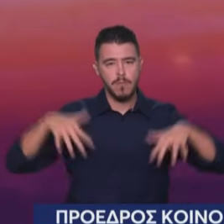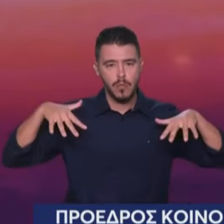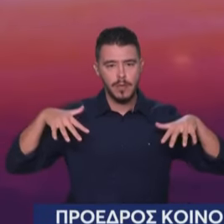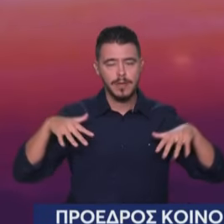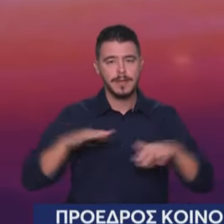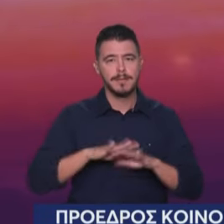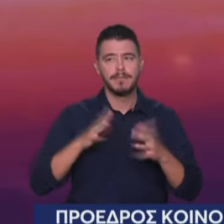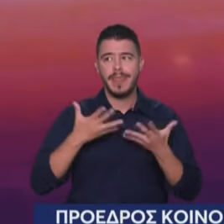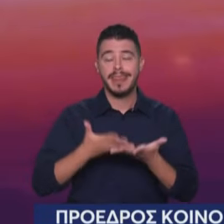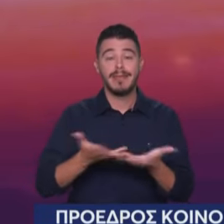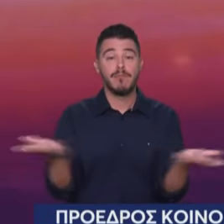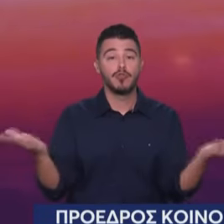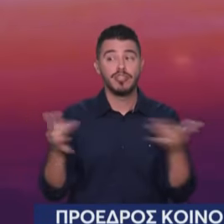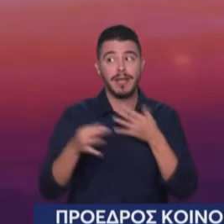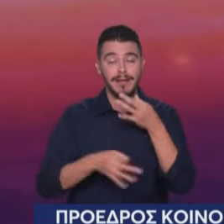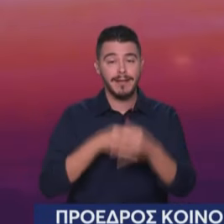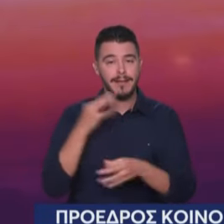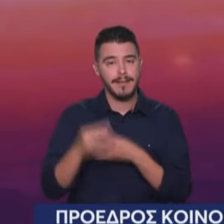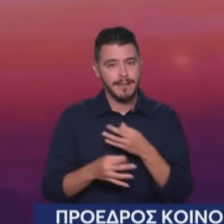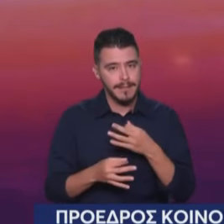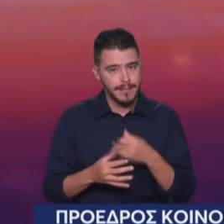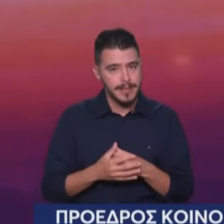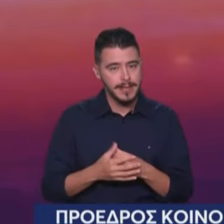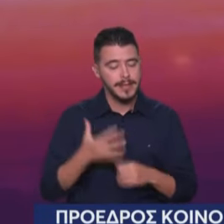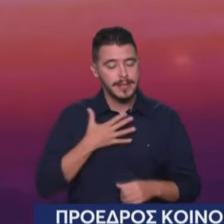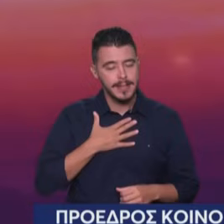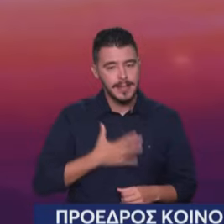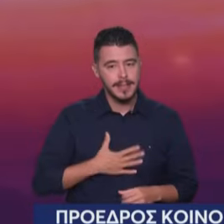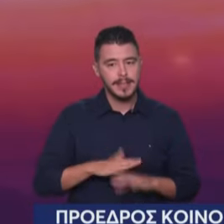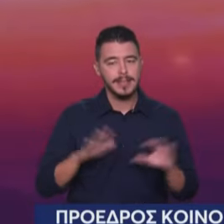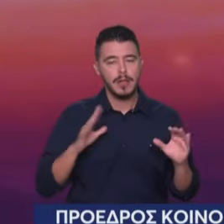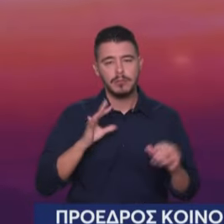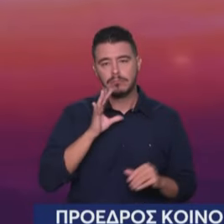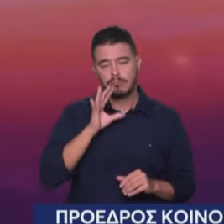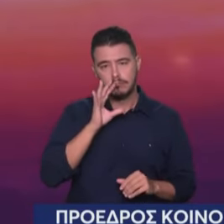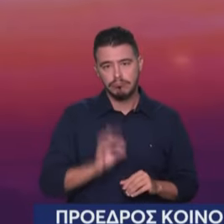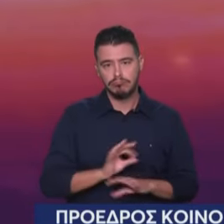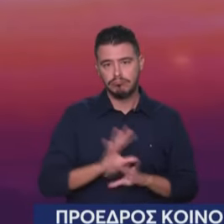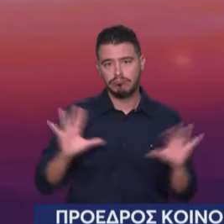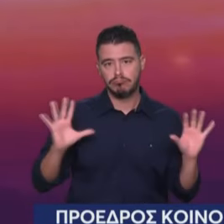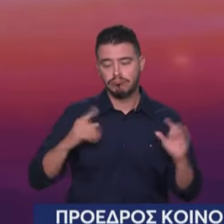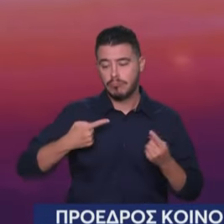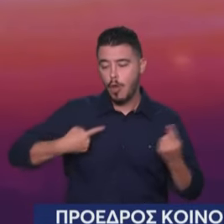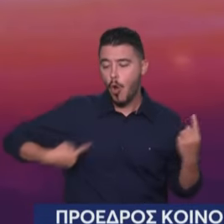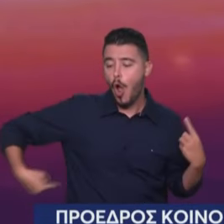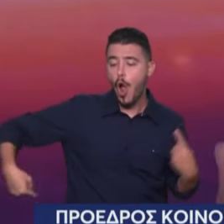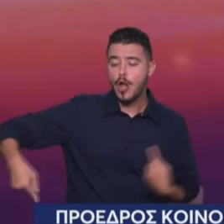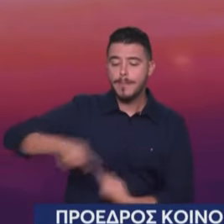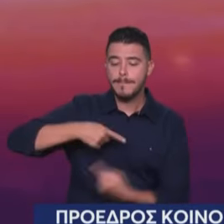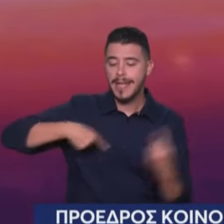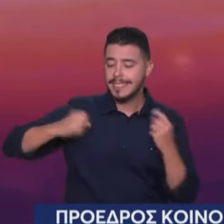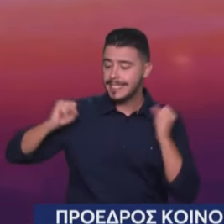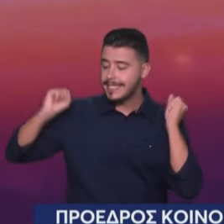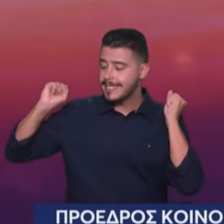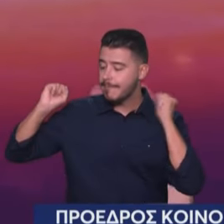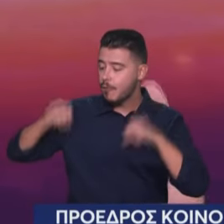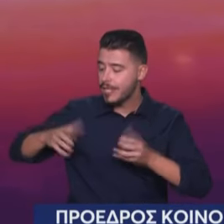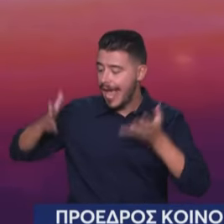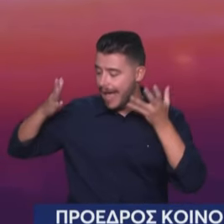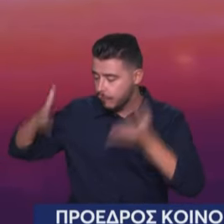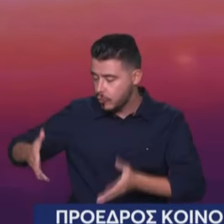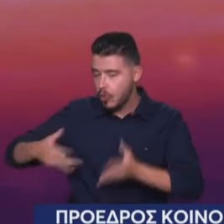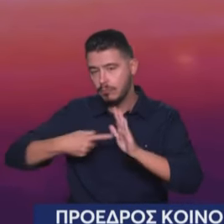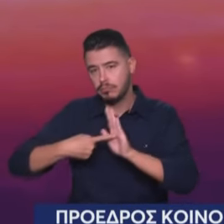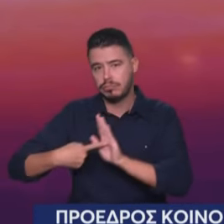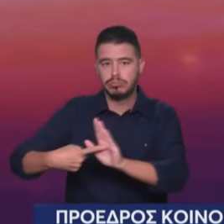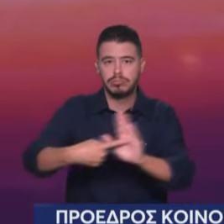Αναζητώ τρόπους να αναδεικνύω την κοινή μας αλήθεια, τα συμφωνημένα μας και να ζητώ από όλους και όλες να